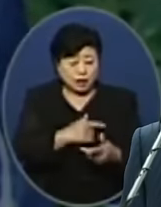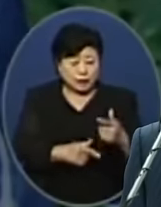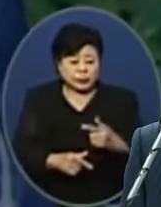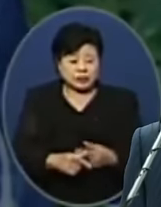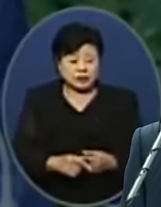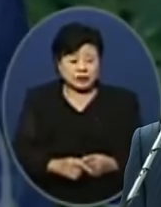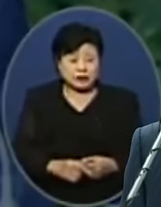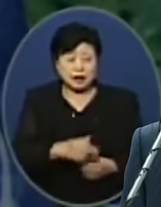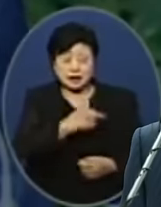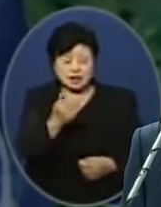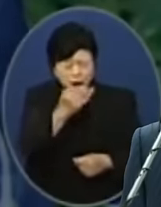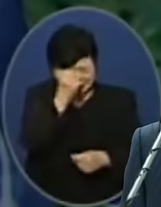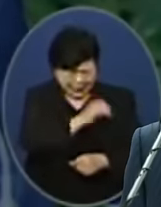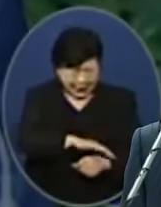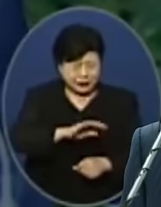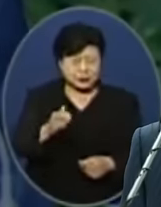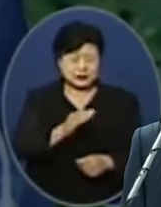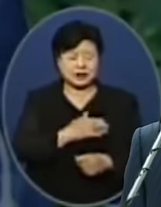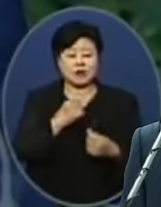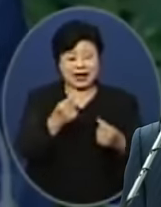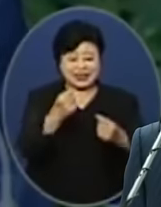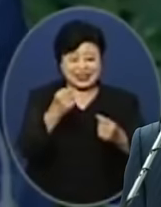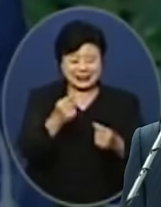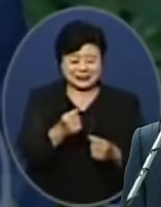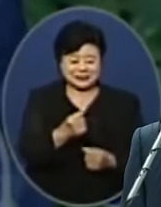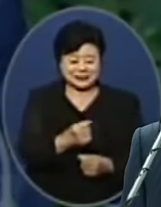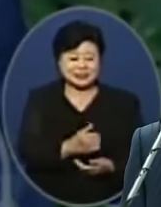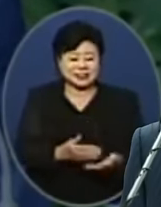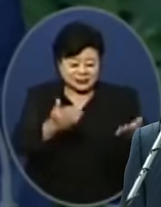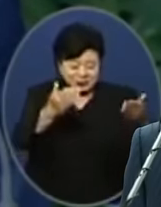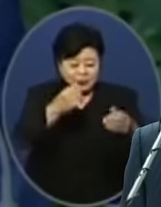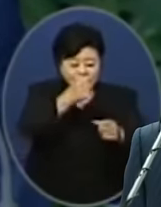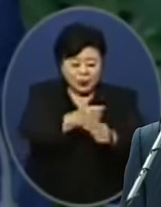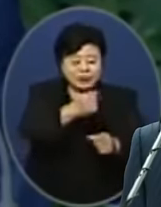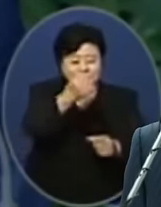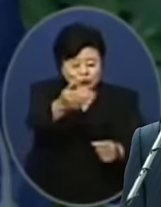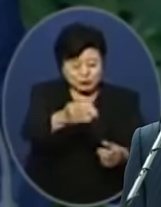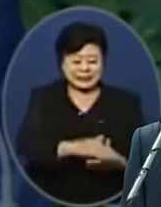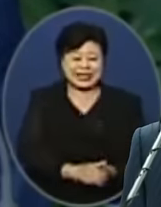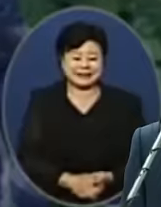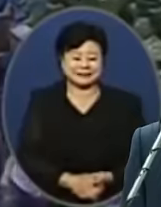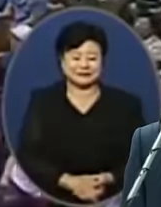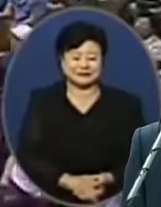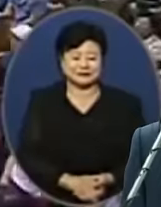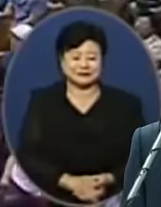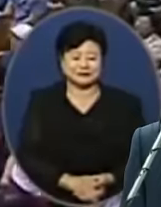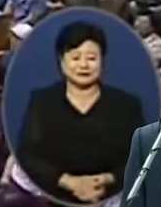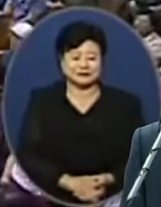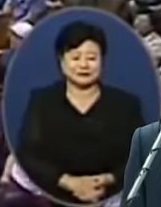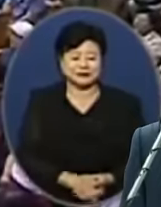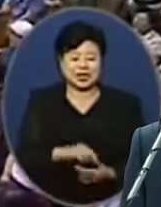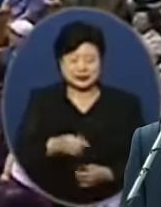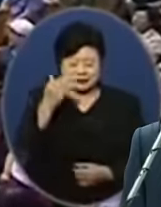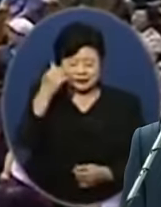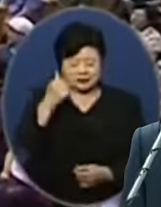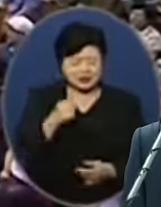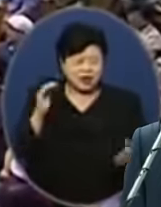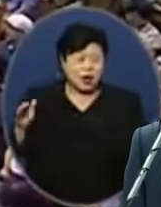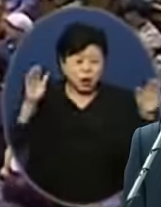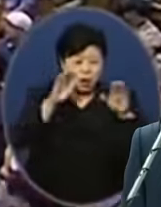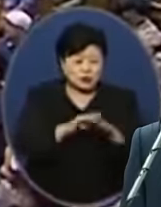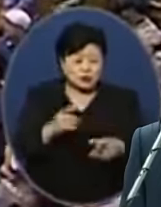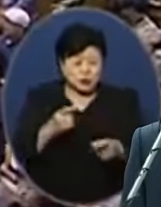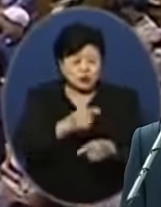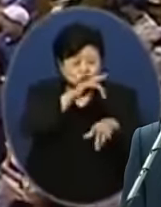큰 영혼이 잘되고 범사에 잘되고 강건한 그릇으로 만들어주시는 것입니다. 우리가 전에는 어두움이었었습니다.